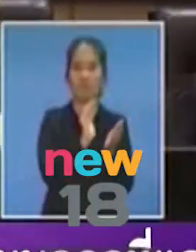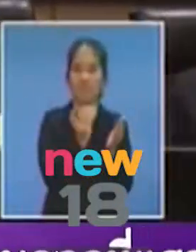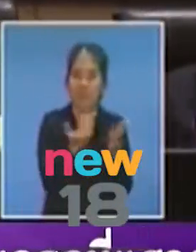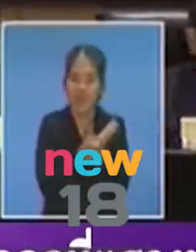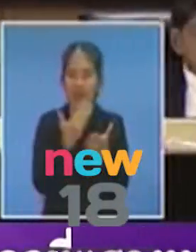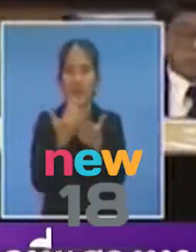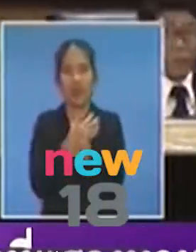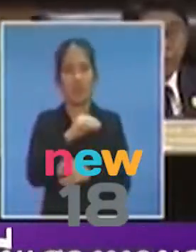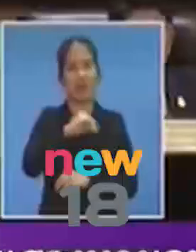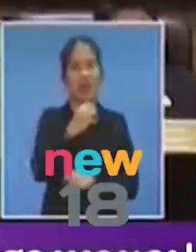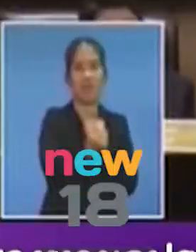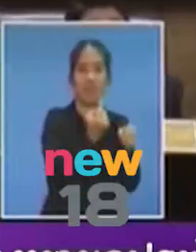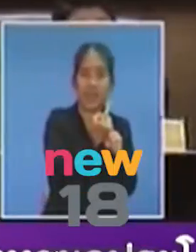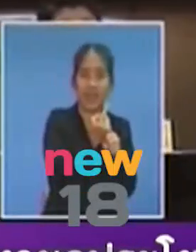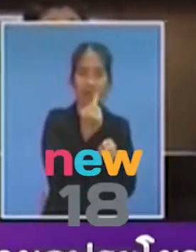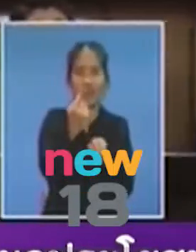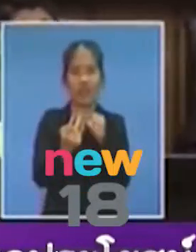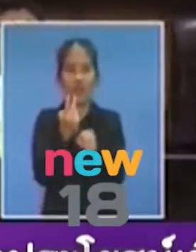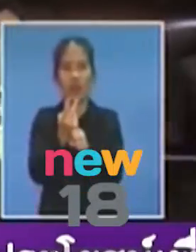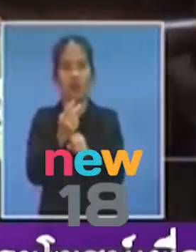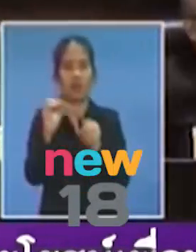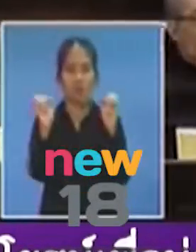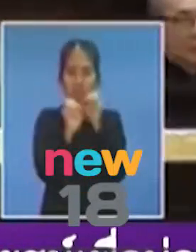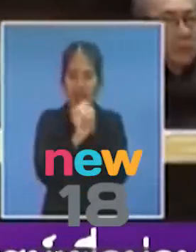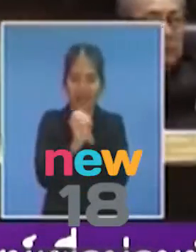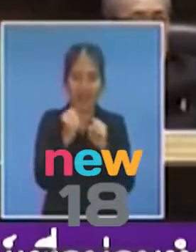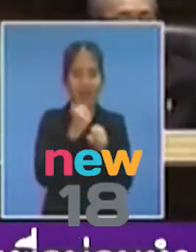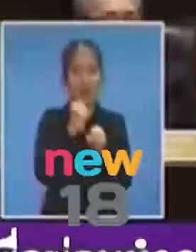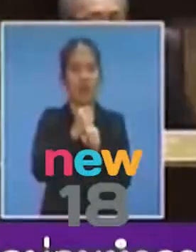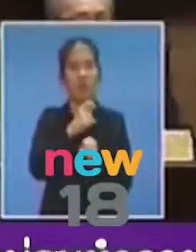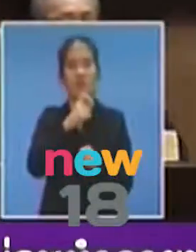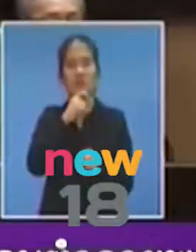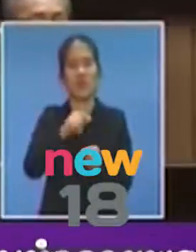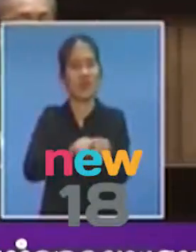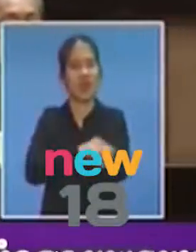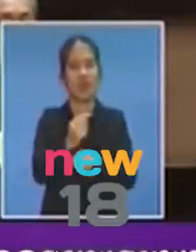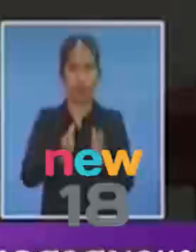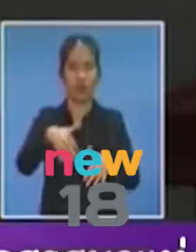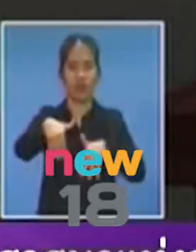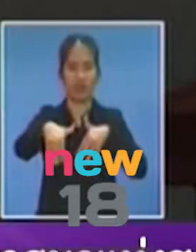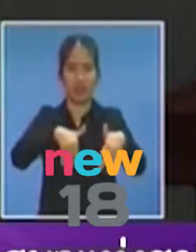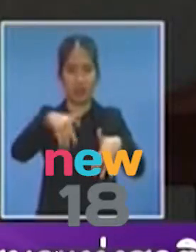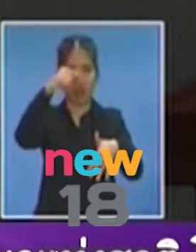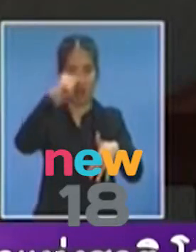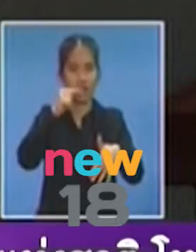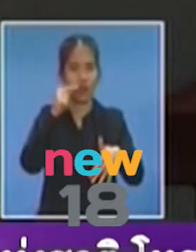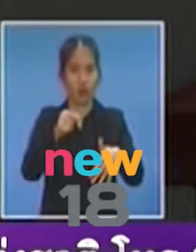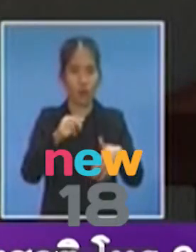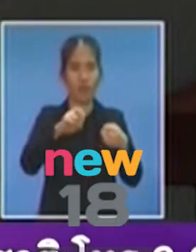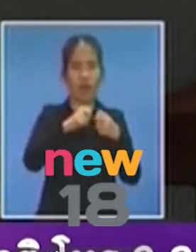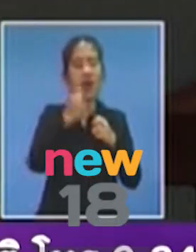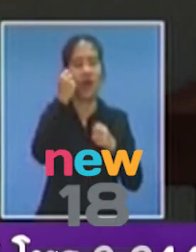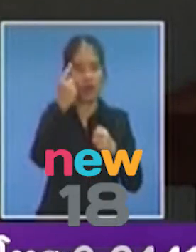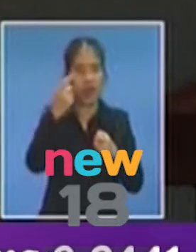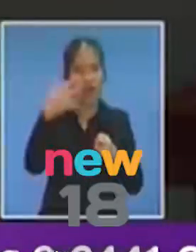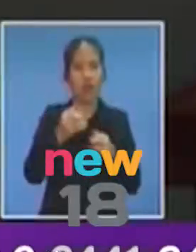ผนที่กำหนดไว้ในแผนพัฒนาเศรษฐกิจและสังคมแห่งชาติเพื่อขับเคลื่อนเศรษฐกิจและขับเคลื่อนงานที่วางไว้อย่างต่อเ